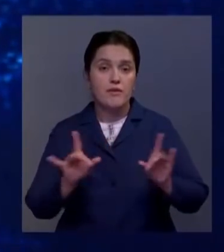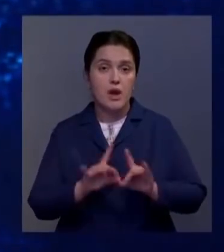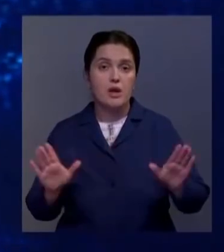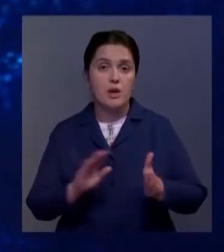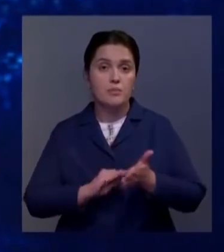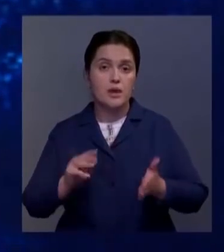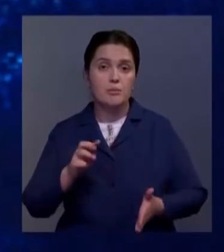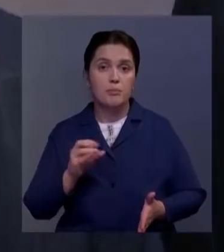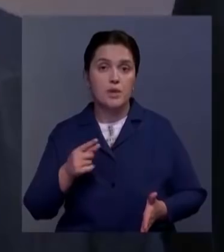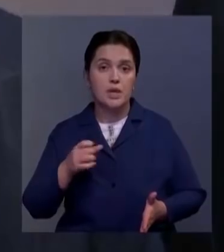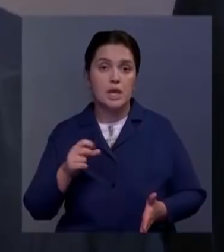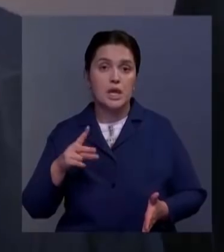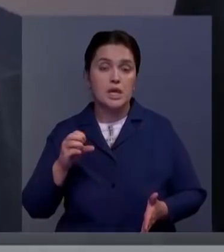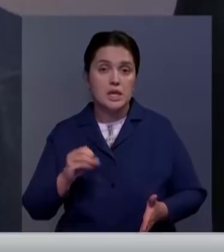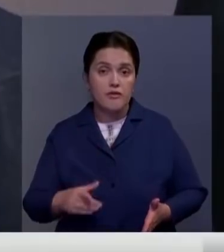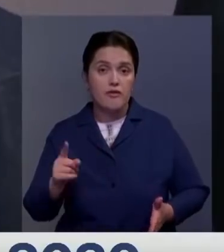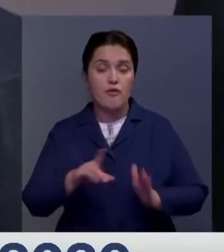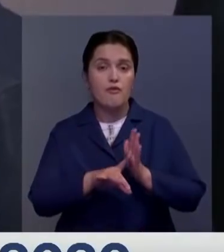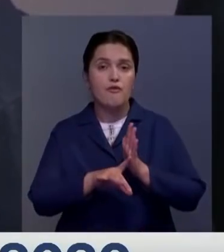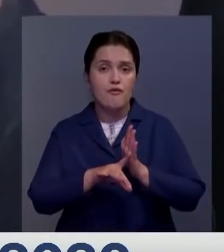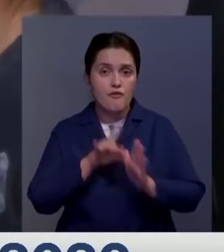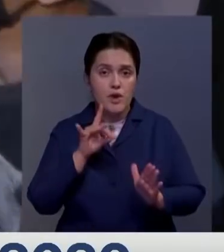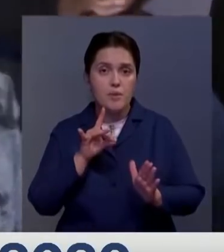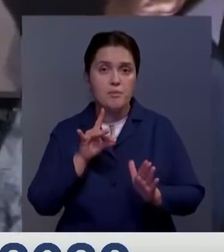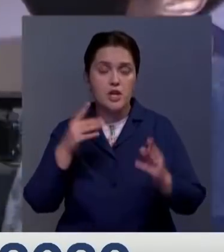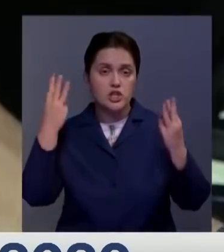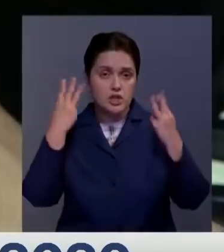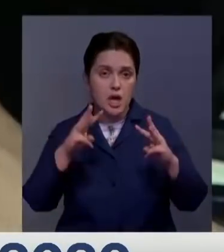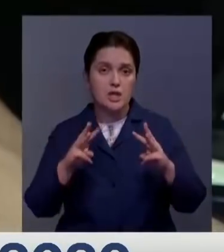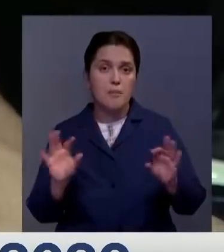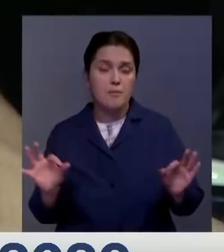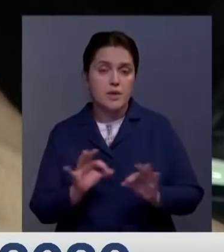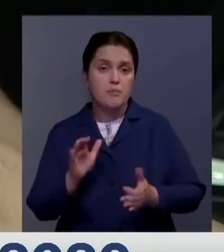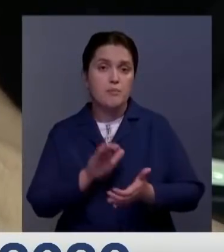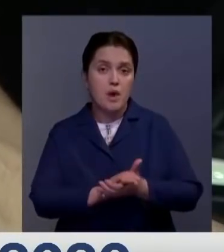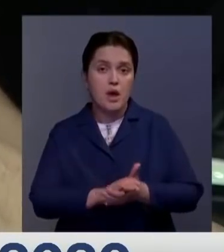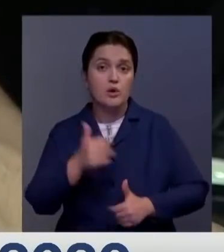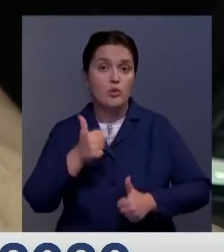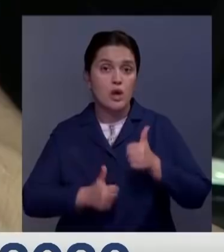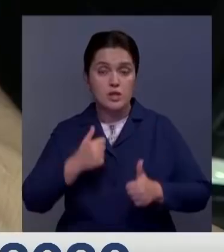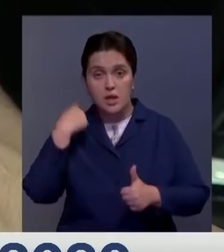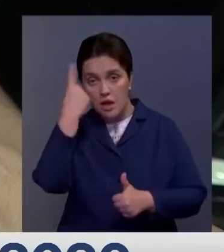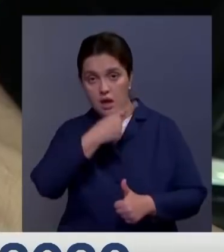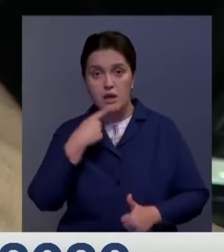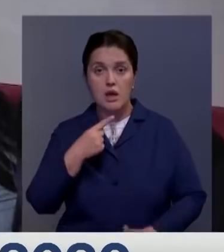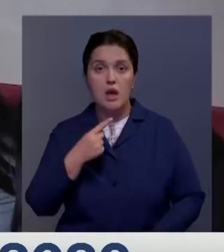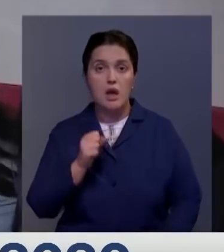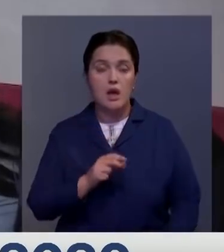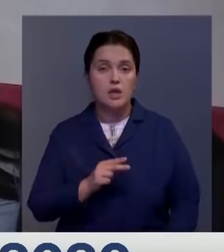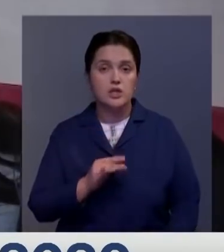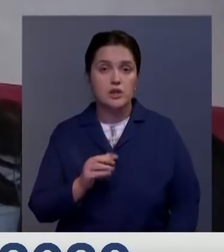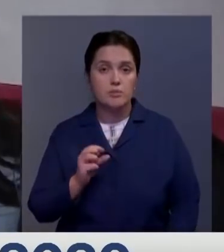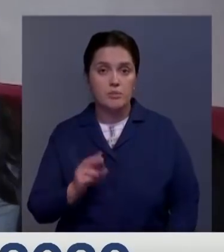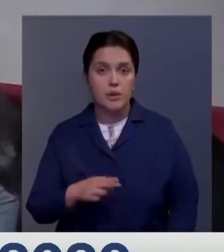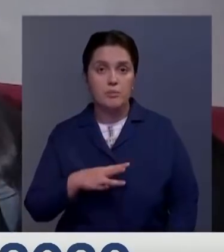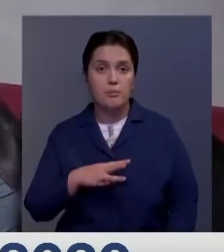словам композитора Эдуарда Бергалиева, прежде чем выбрать жанр произведения, он познакомился с конкурсанткой Акжибек